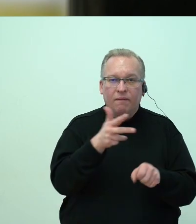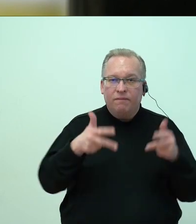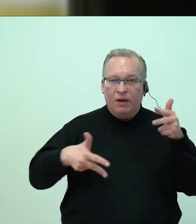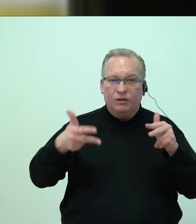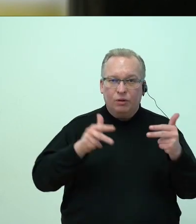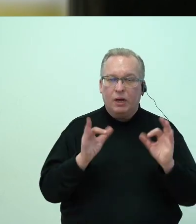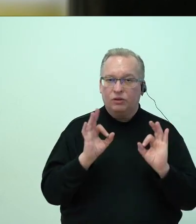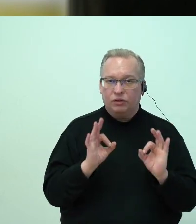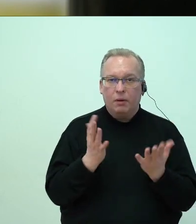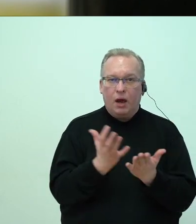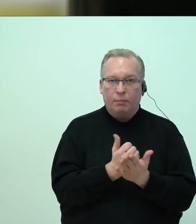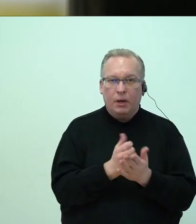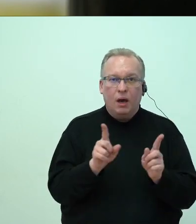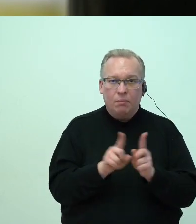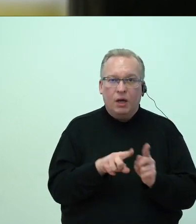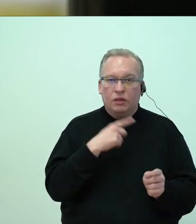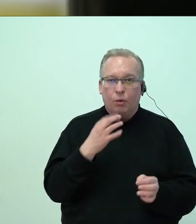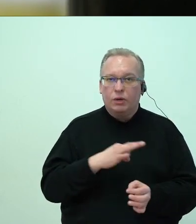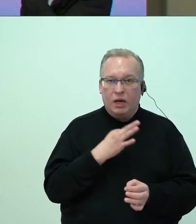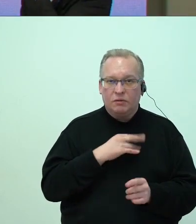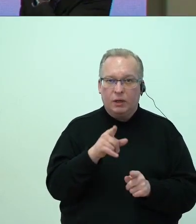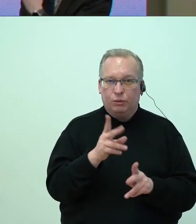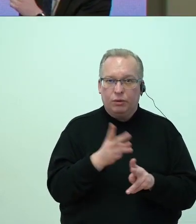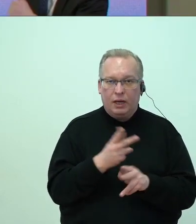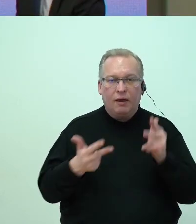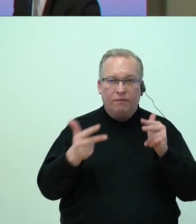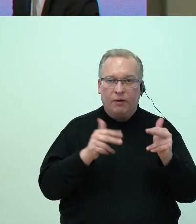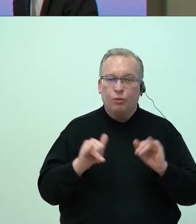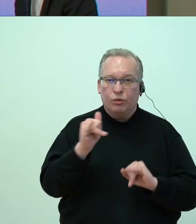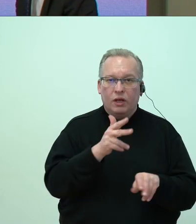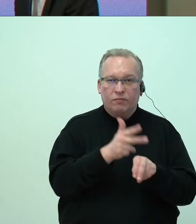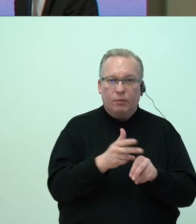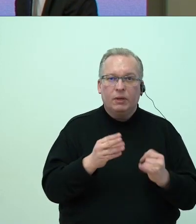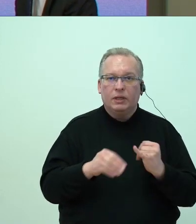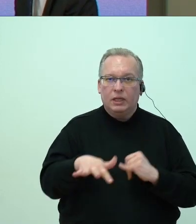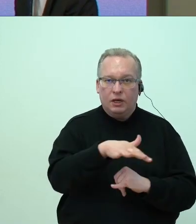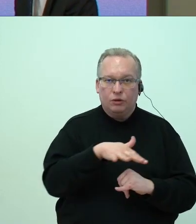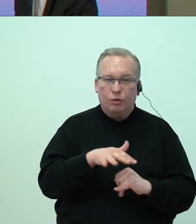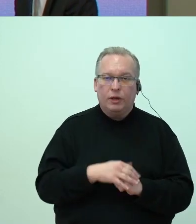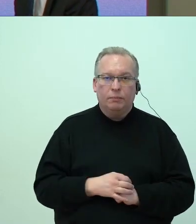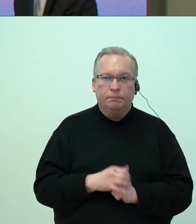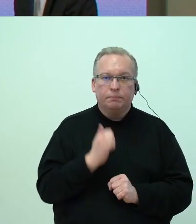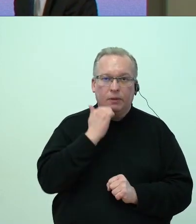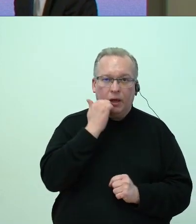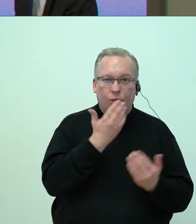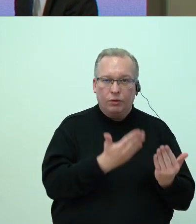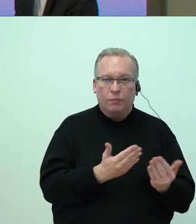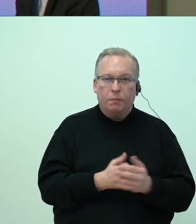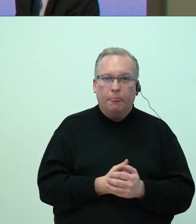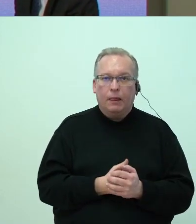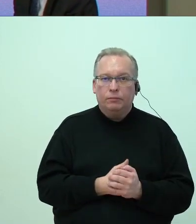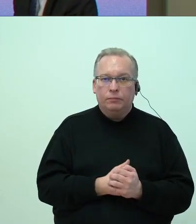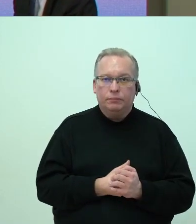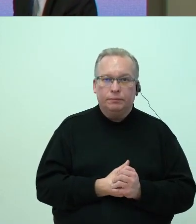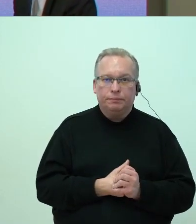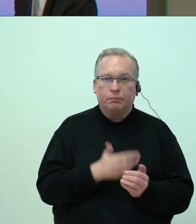norėčiau paklausti, ar iš tiesų gaunate tiek daug grasinimų, kad reikia tų vaizdo kamerų, kurios filmuotų teritoriją? Dėkoju, spėjau